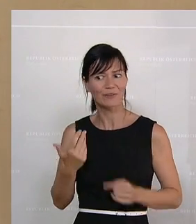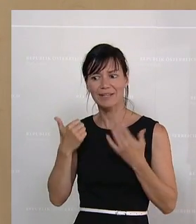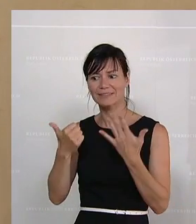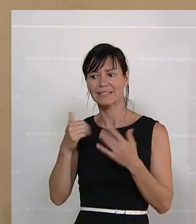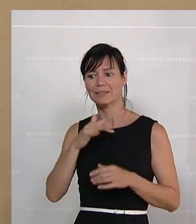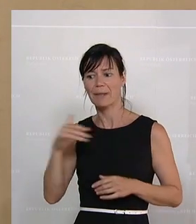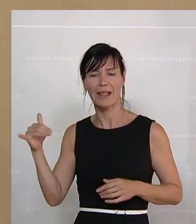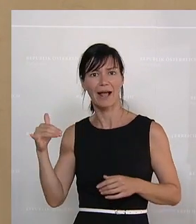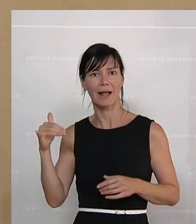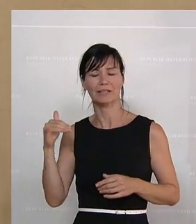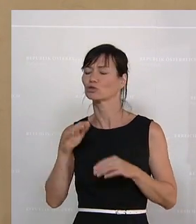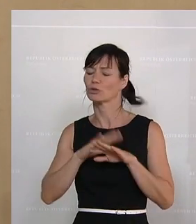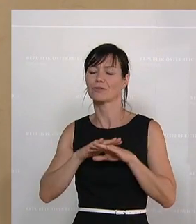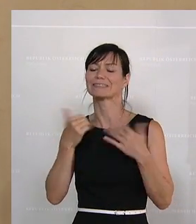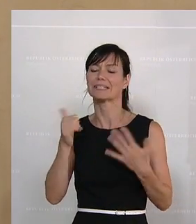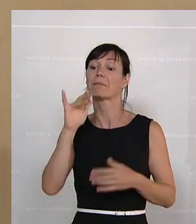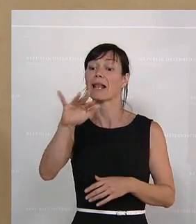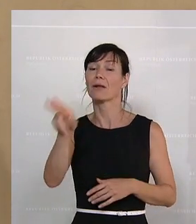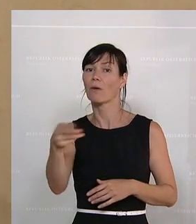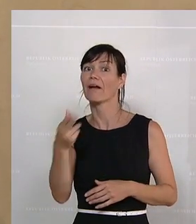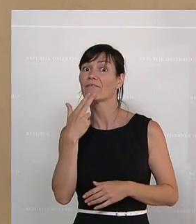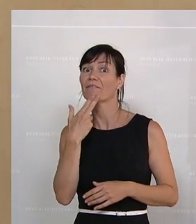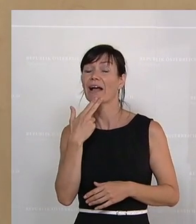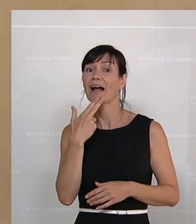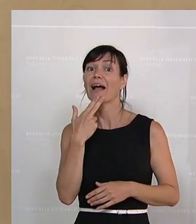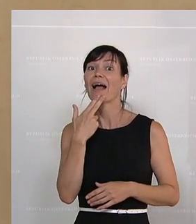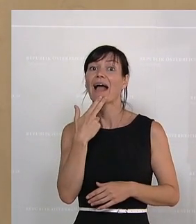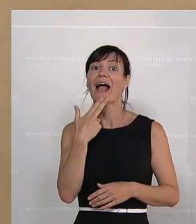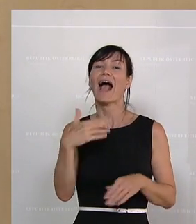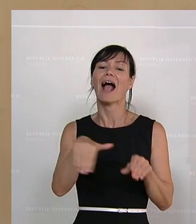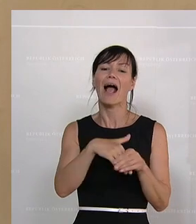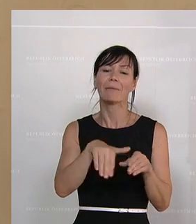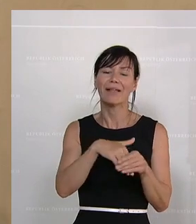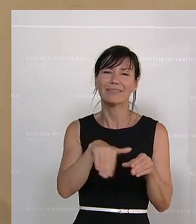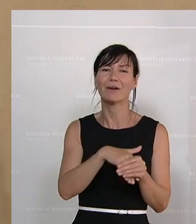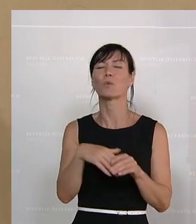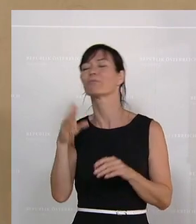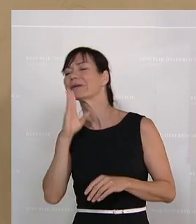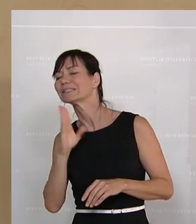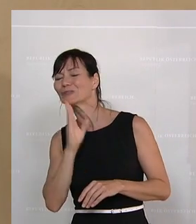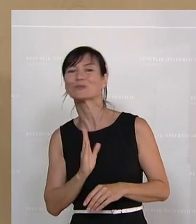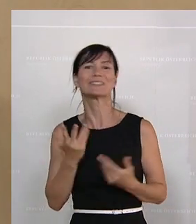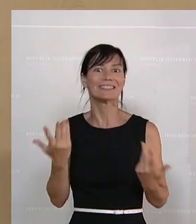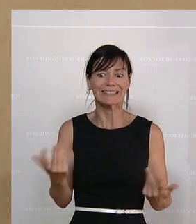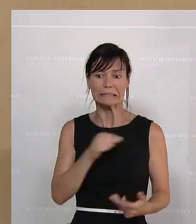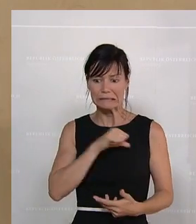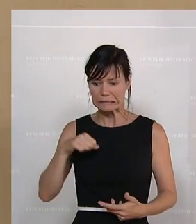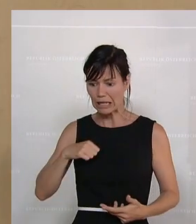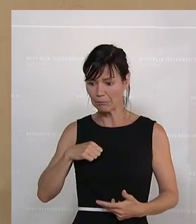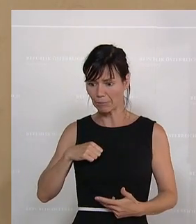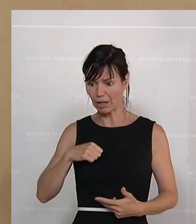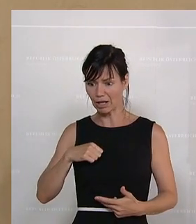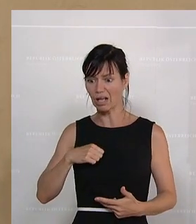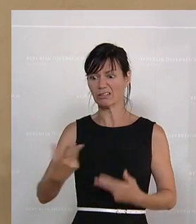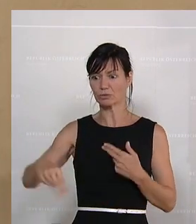zu 85 prozent sein dass die arbeitnehmer und die pensionisten das heißt die zeit sich selber zu